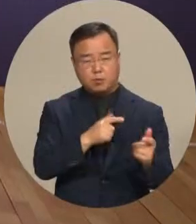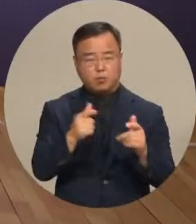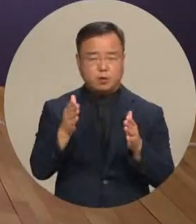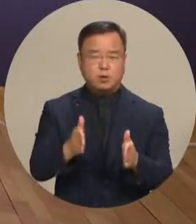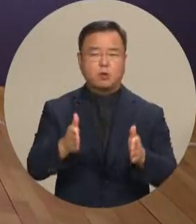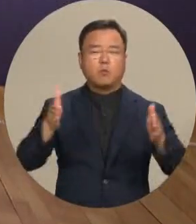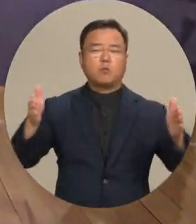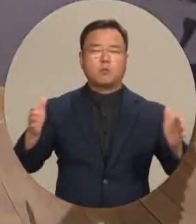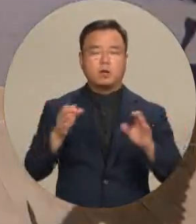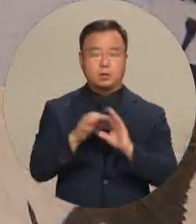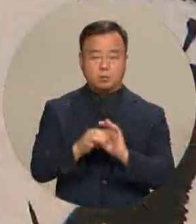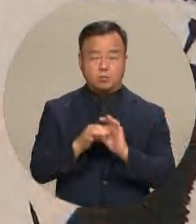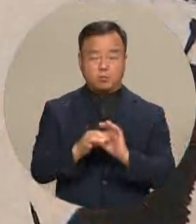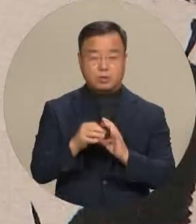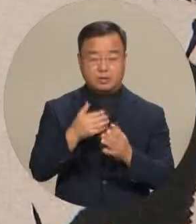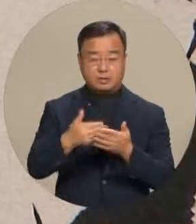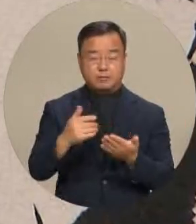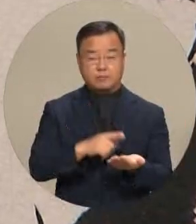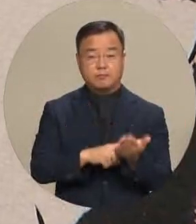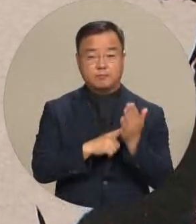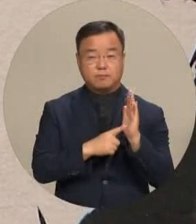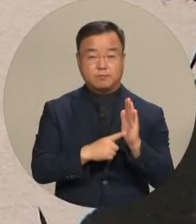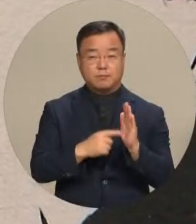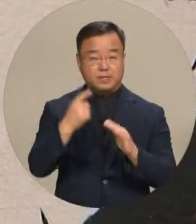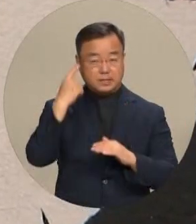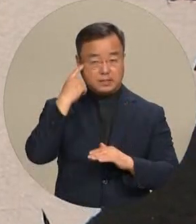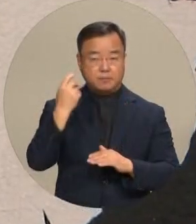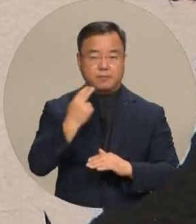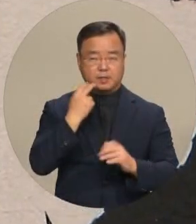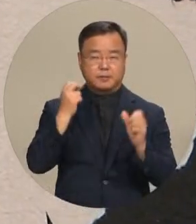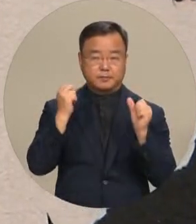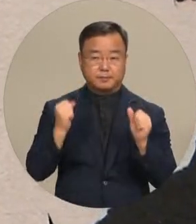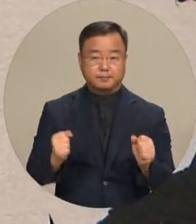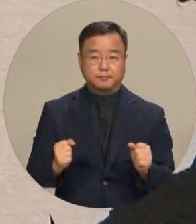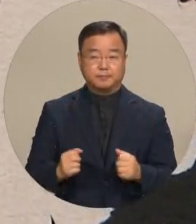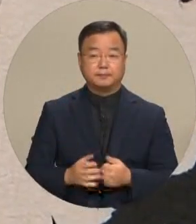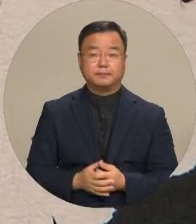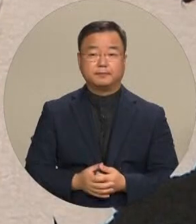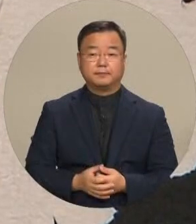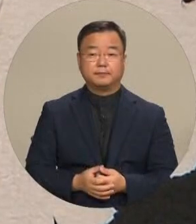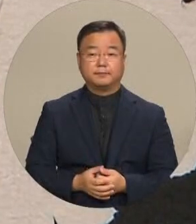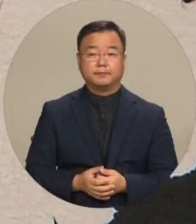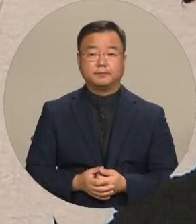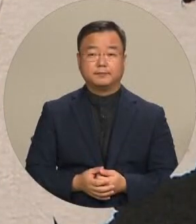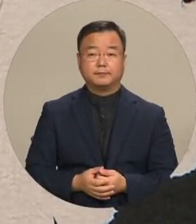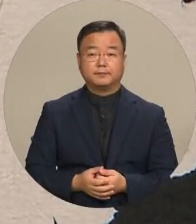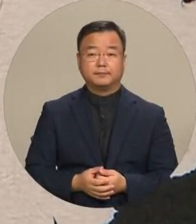했던 그의 예술혼이 아직 살아 숨쉽니다. EBS 뉴스 최희연입니다.